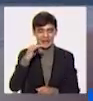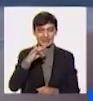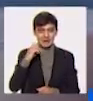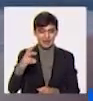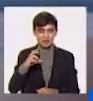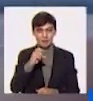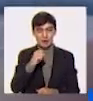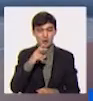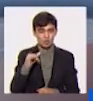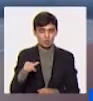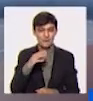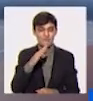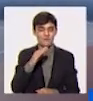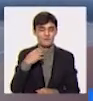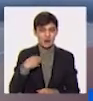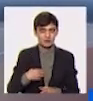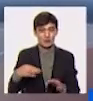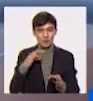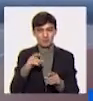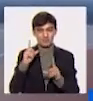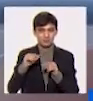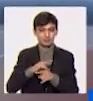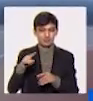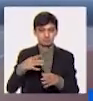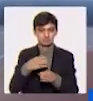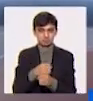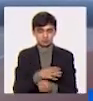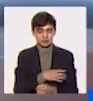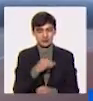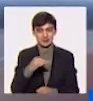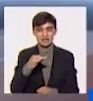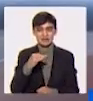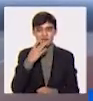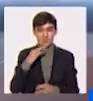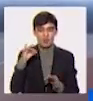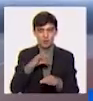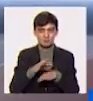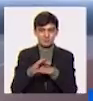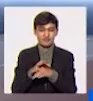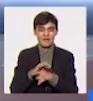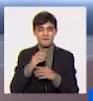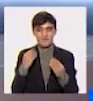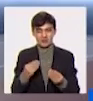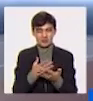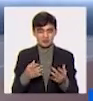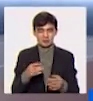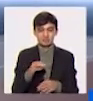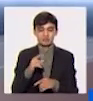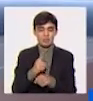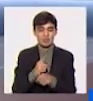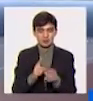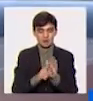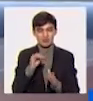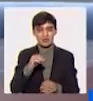Баку, Франкфурт, Францияға ұшатын ұшақтардың саны азайды. Тіпті шетелге жүк жіберуге де тыйым салынды. Ал коронавирус анықталған